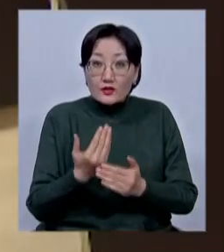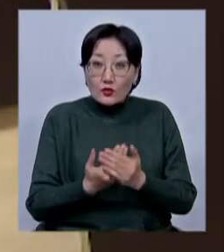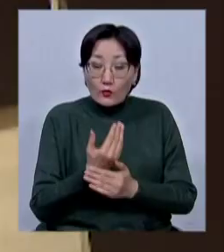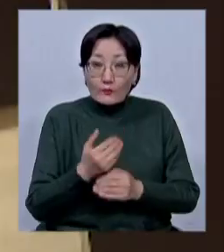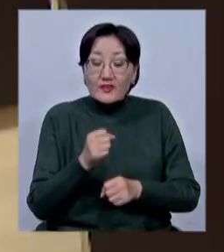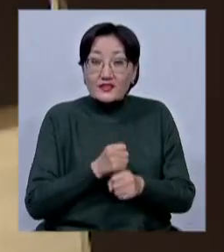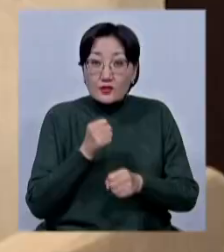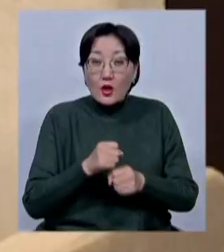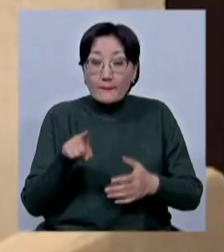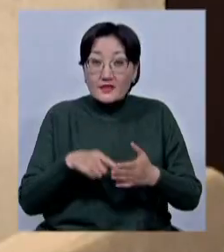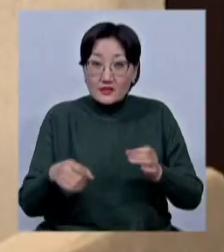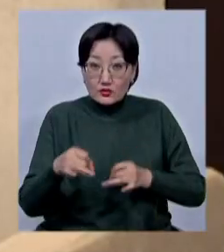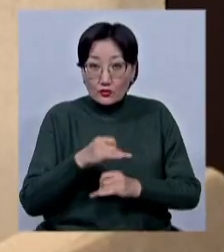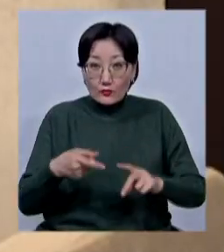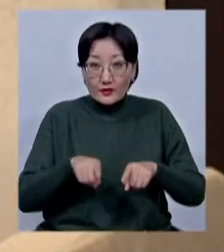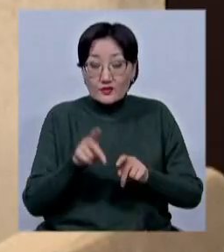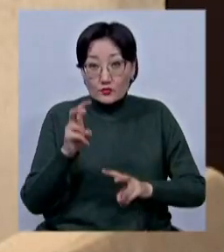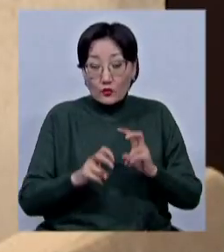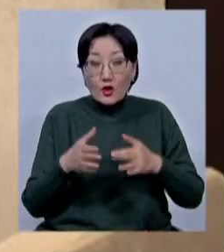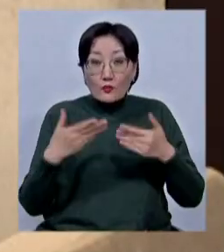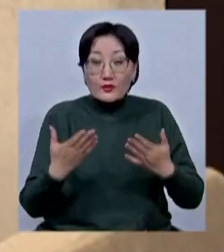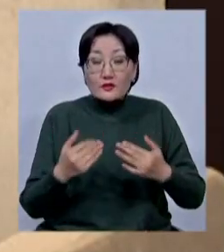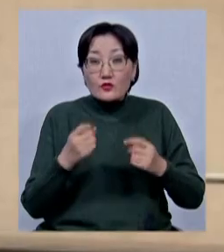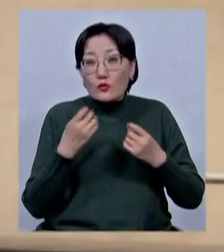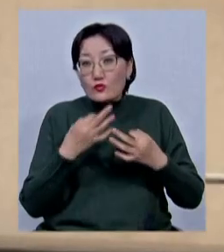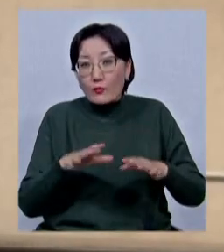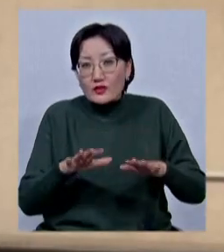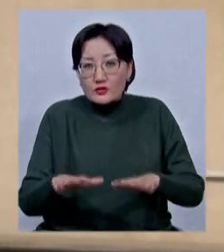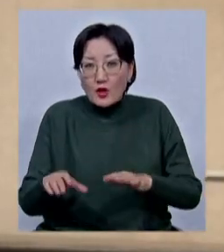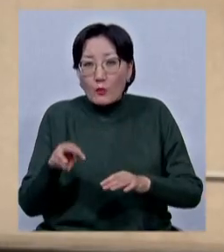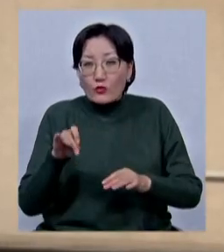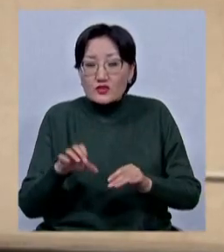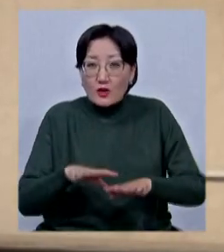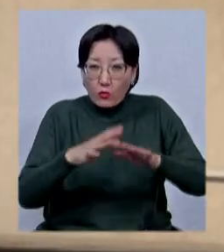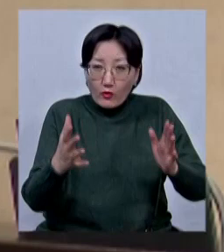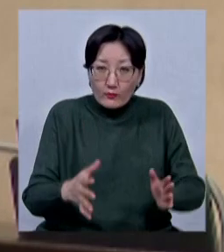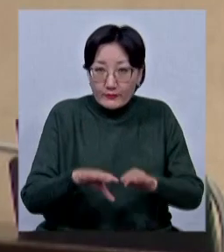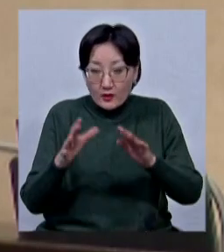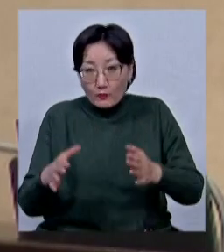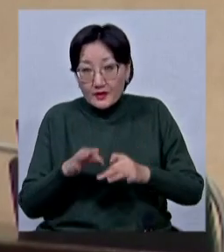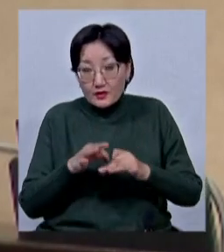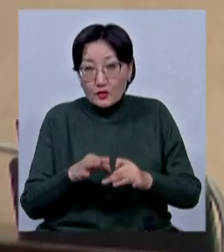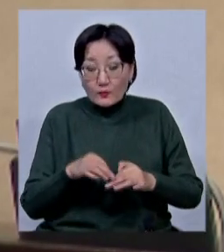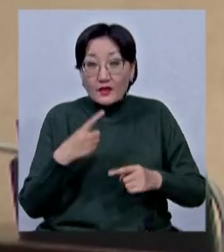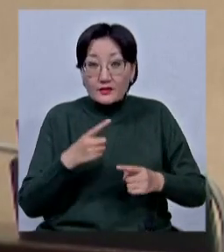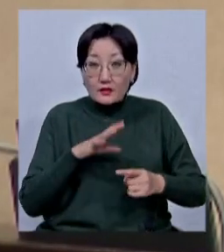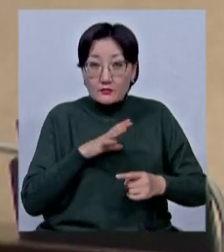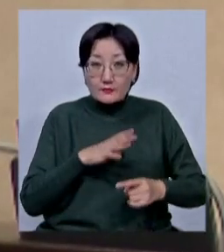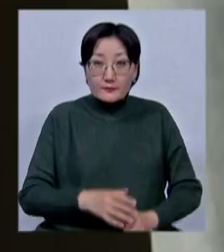жарату мәселелері де көтерілді. Мұндай зауыттардың жоқтығы көрінген жерде күл қоқыстың қордалануына әкеп соқтыратын